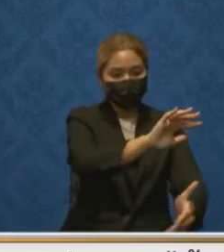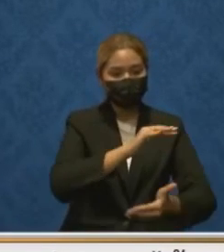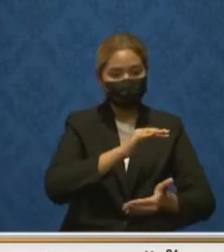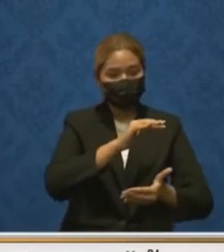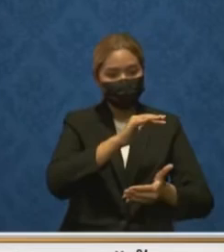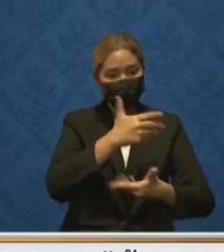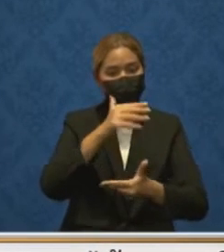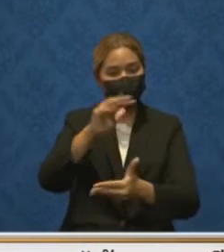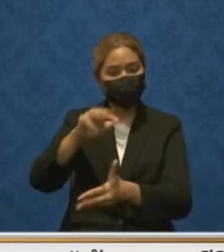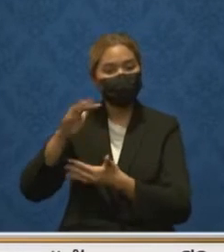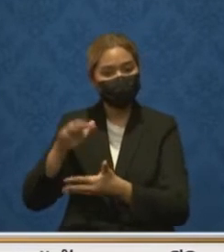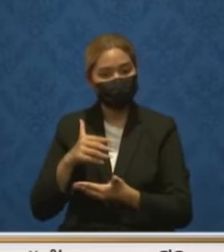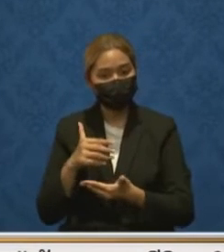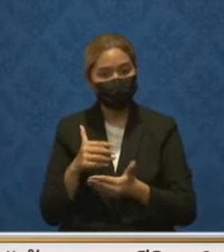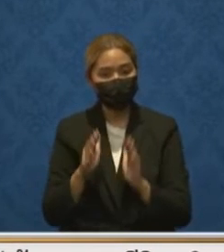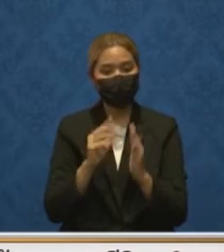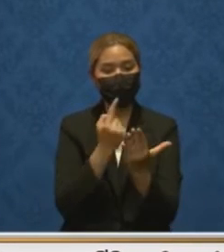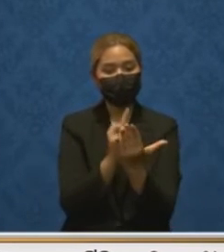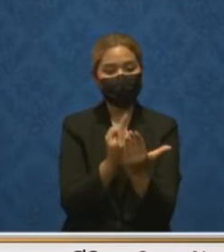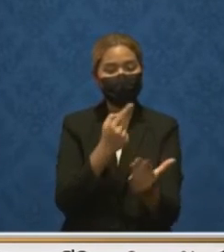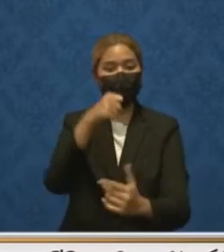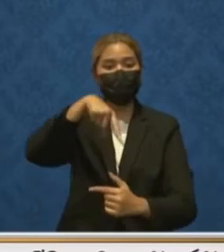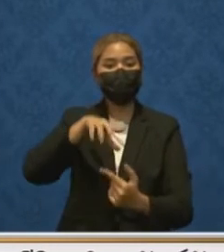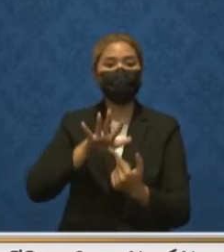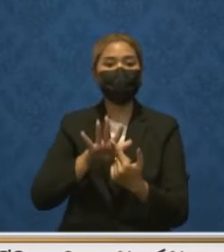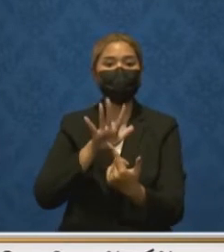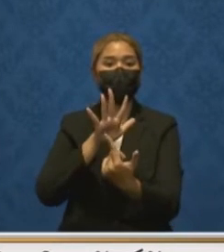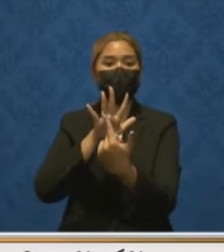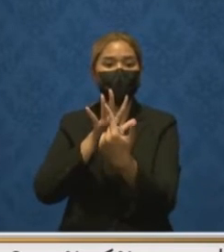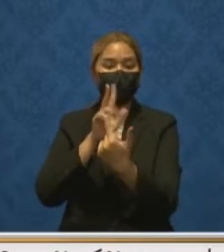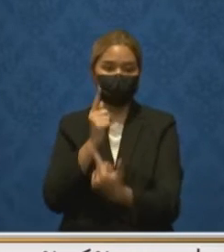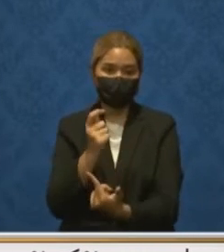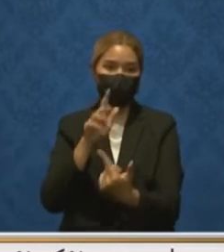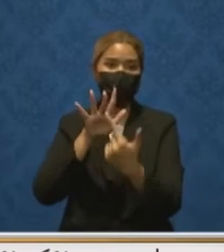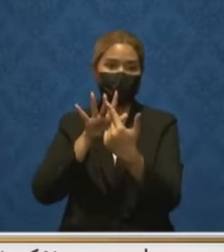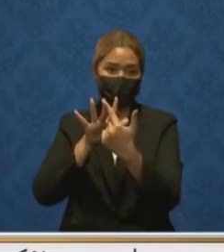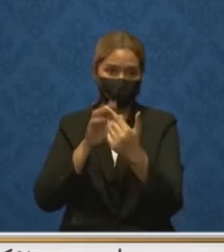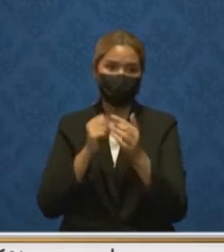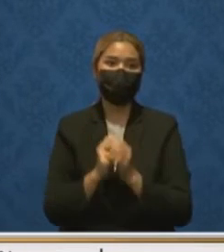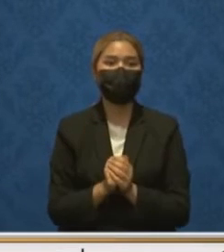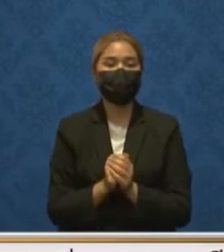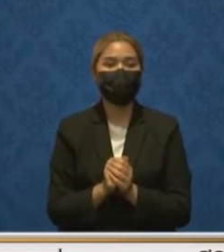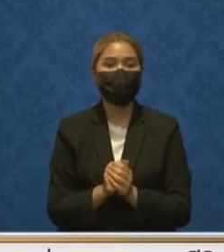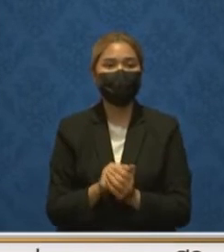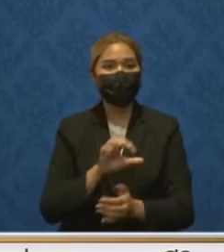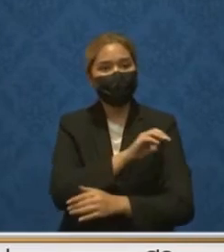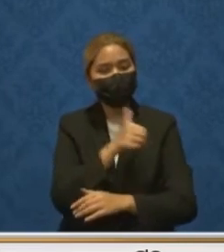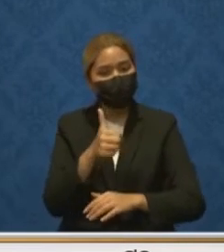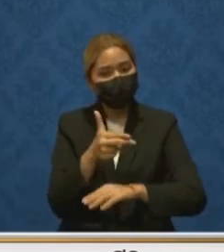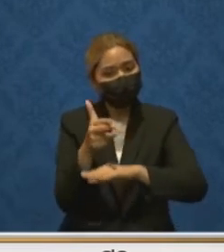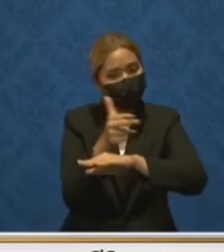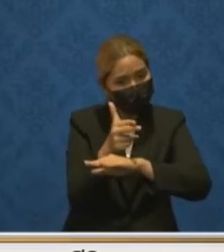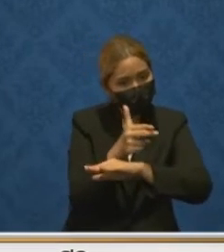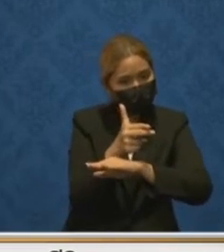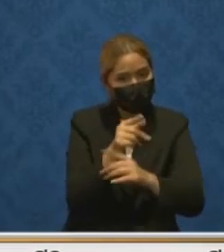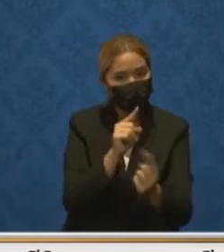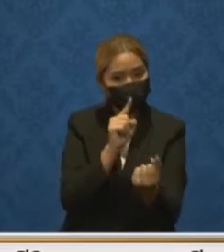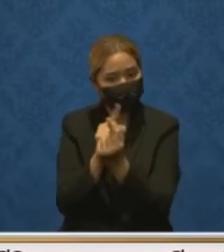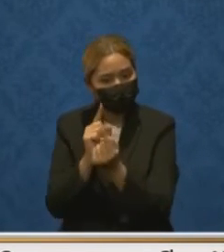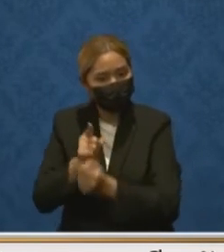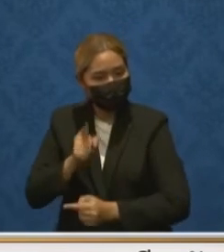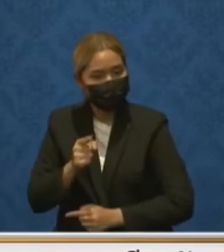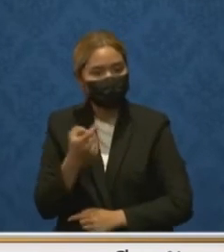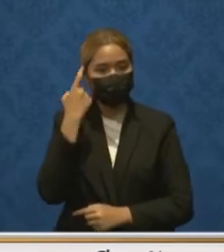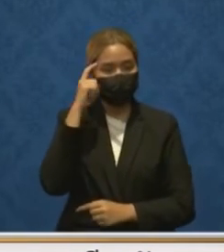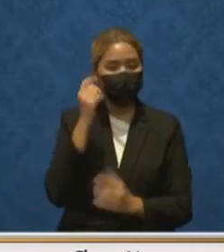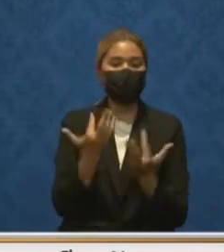เข้าไทยัปดาหหน้าอาจจะตองเป็นระบบออนไลน์หรอระบบในก็สุดแล้วแต่ที่กระสมภานิจัดให้อันนี้ก